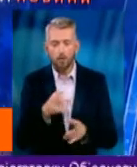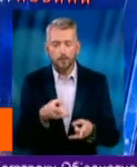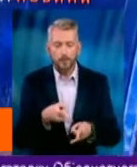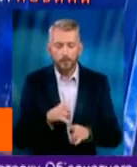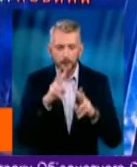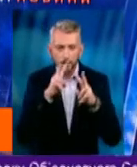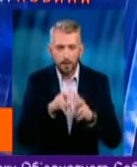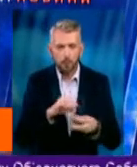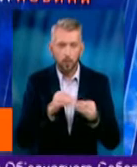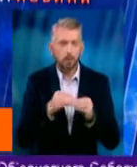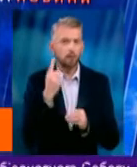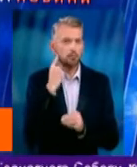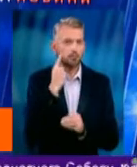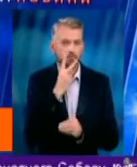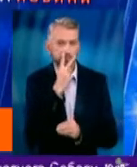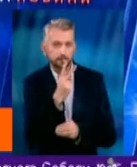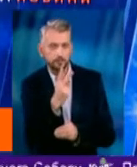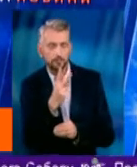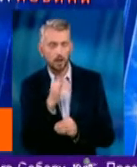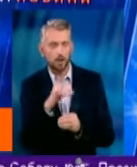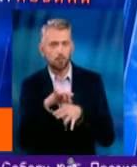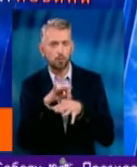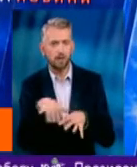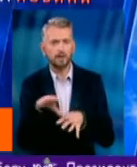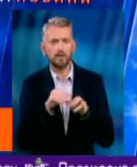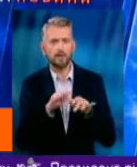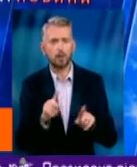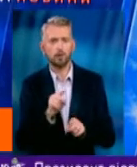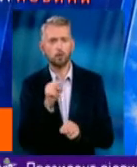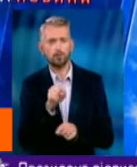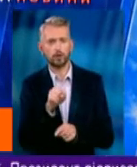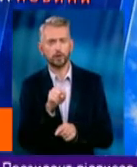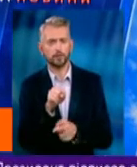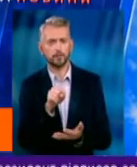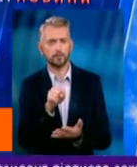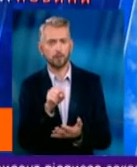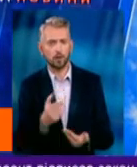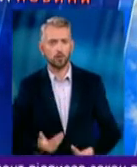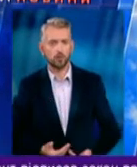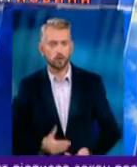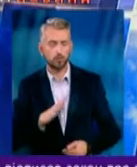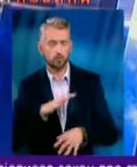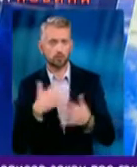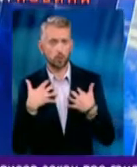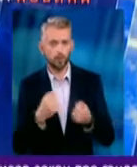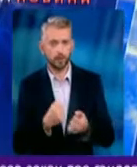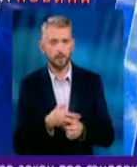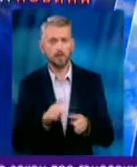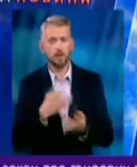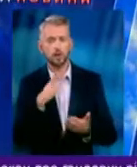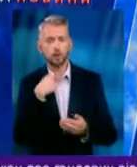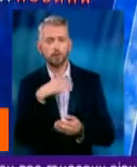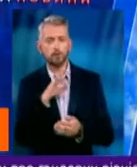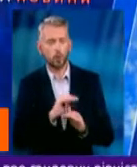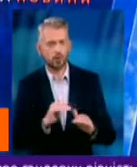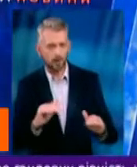і зором у дітей, відповідним чином провести всі заходи для того, щоб вони жили, були здоровими. Це якщо говорити про дитинство.